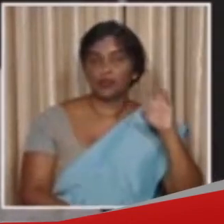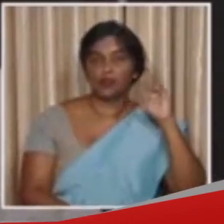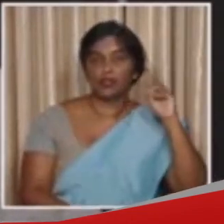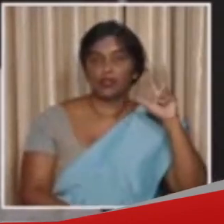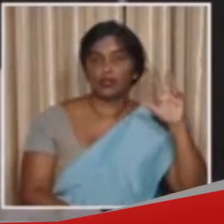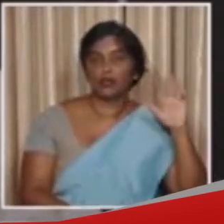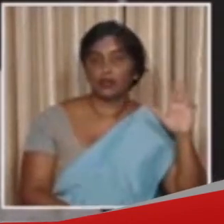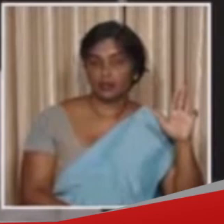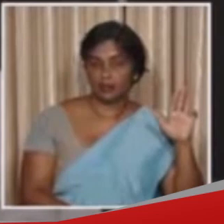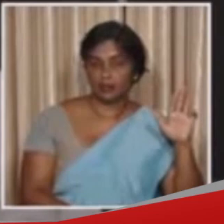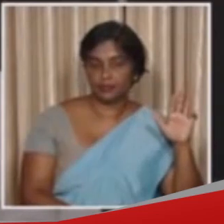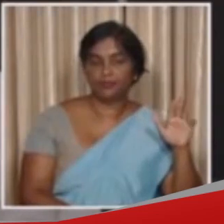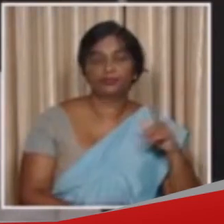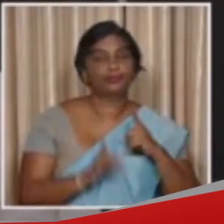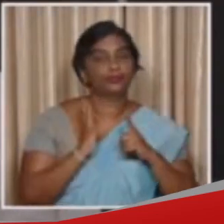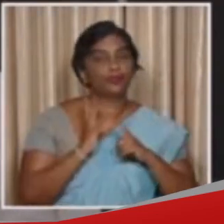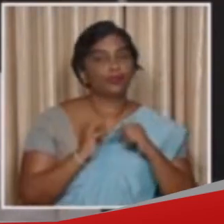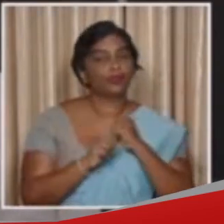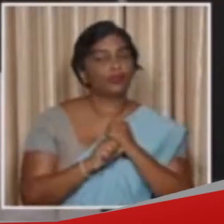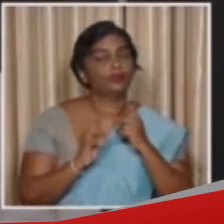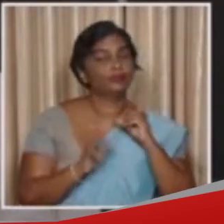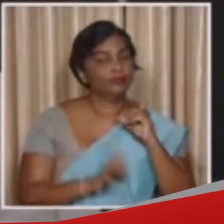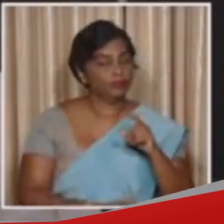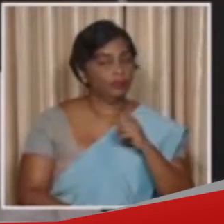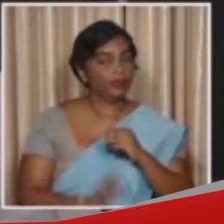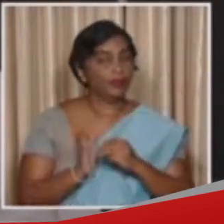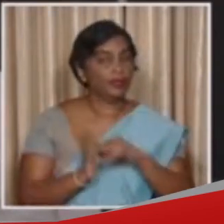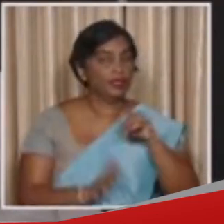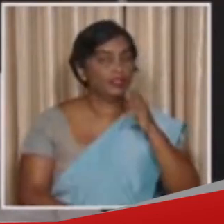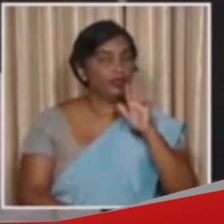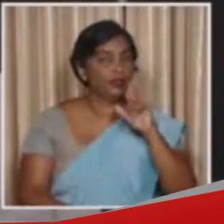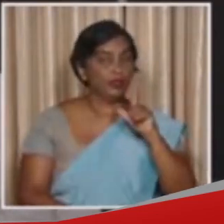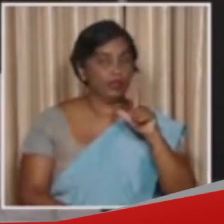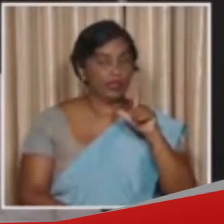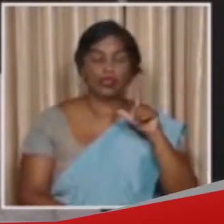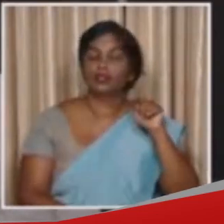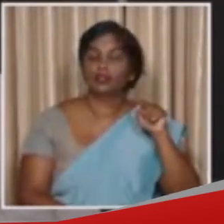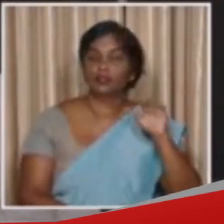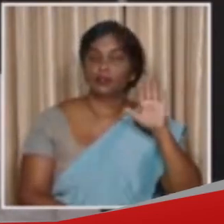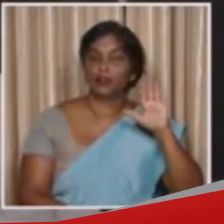855.089 UGC allocation එක මිලියන 197.52